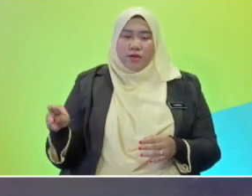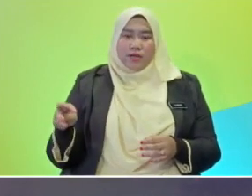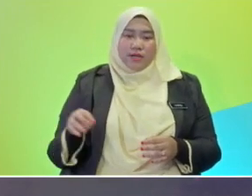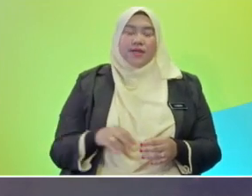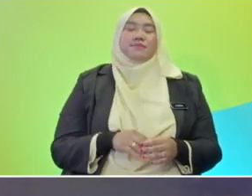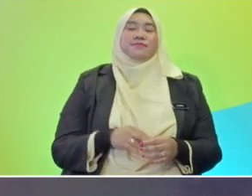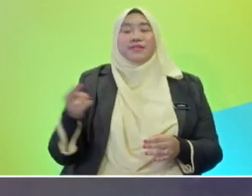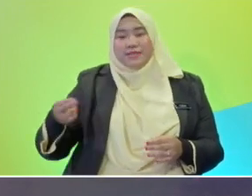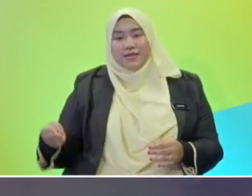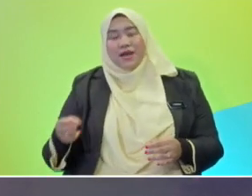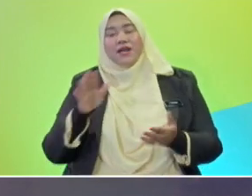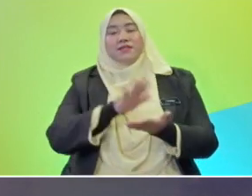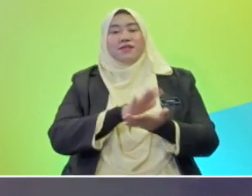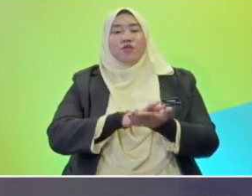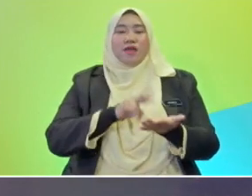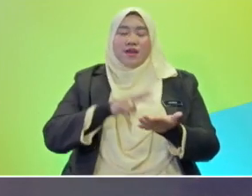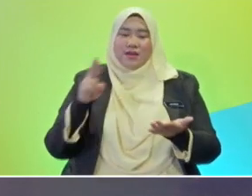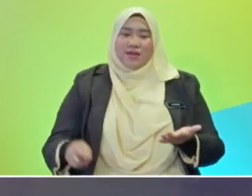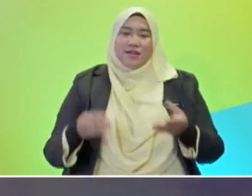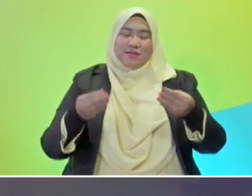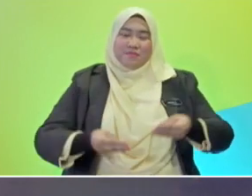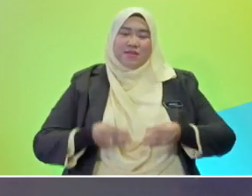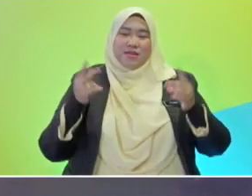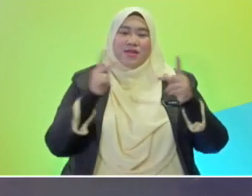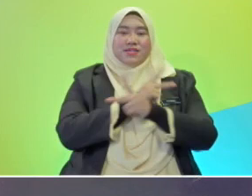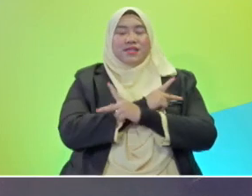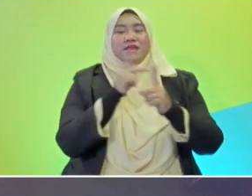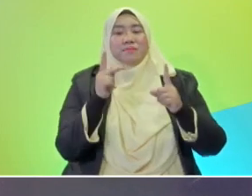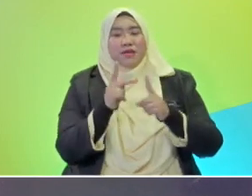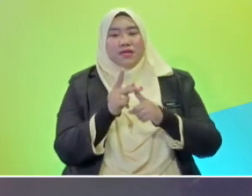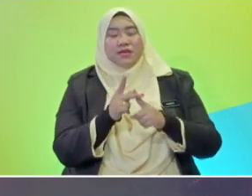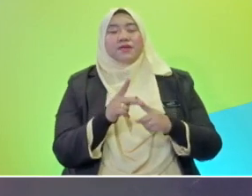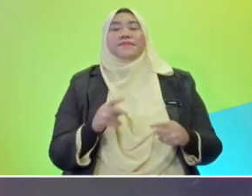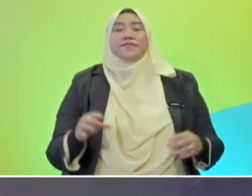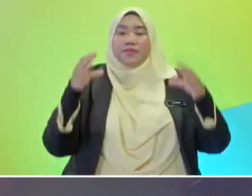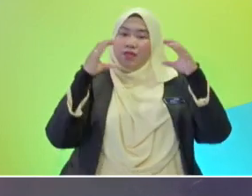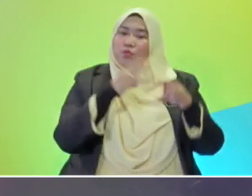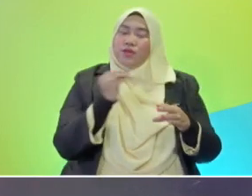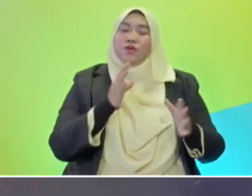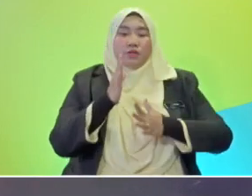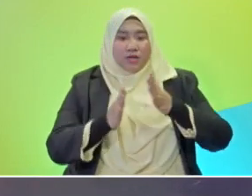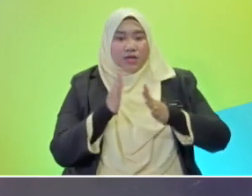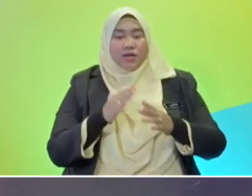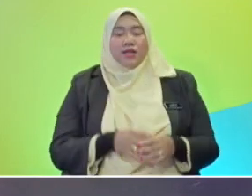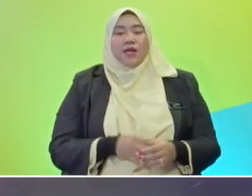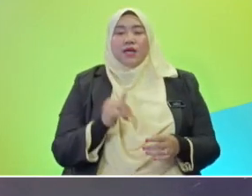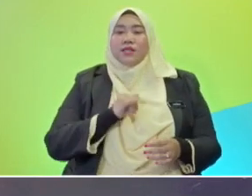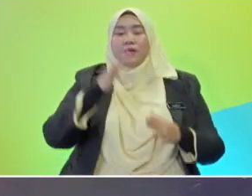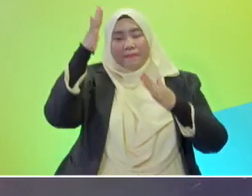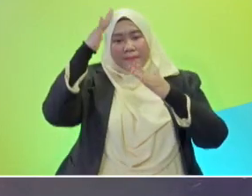rendah dan kita ucapkan Terima kasih isyarat kita mengharapkan segala